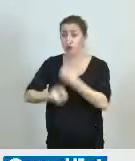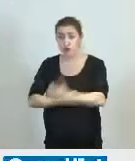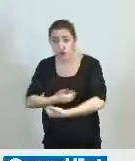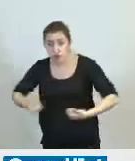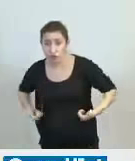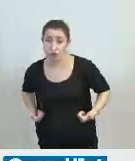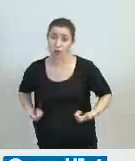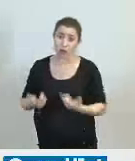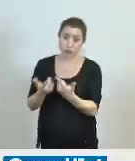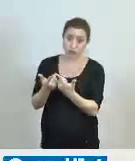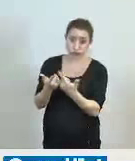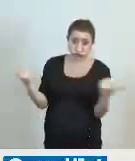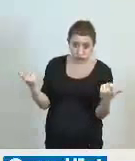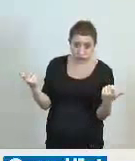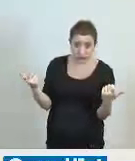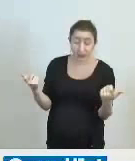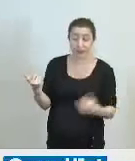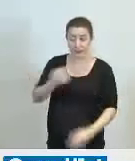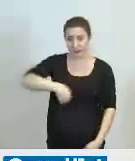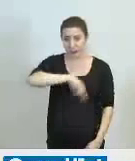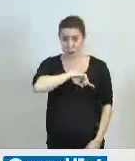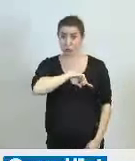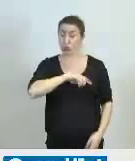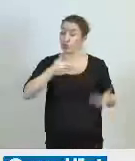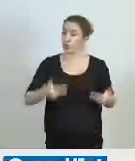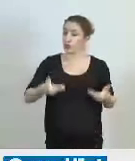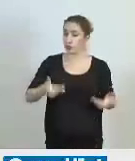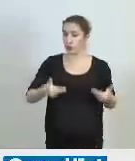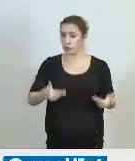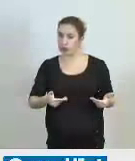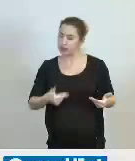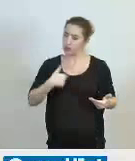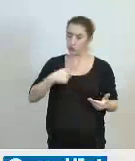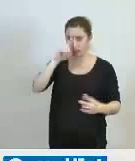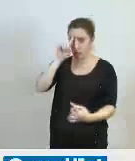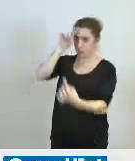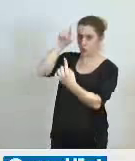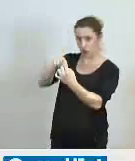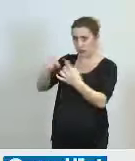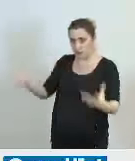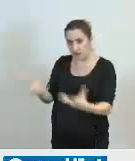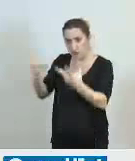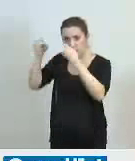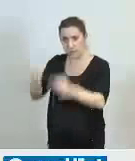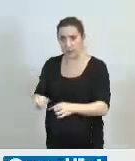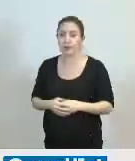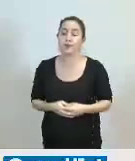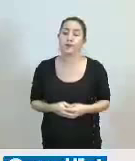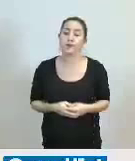d'emploi. Et c'est pour nous, aujourd'hui, ce sur quoi nous nous engageons. Cette